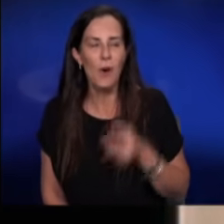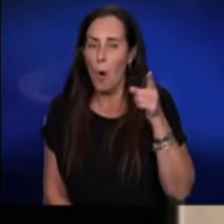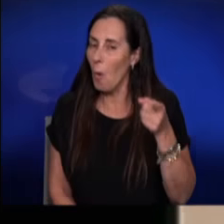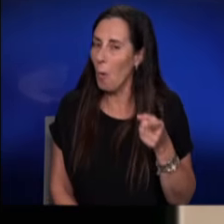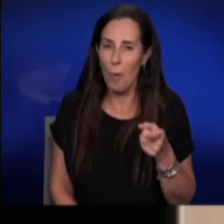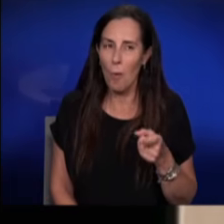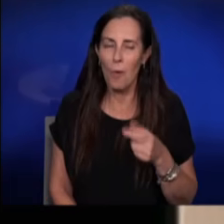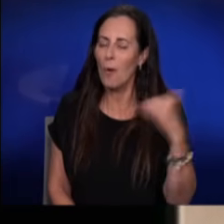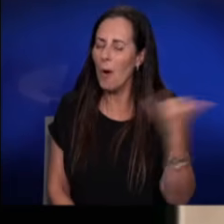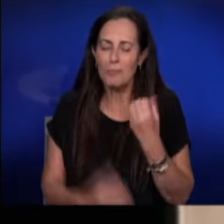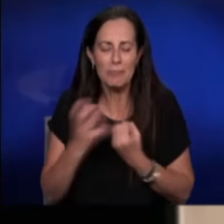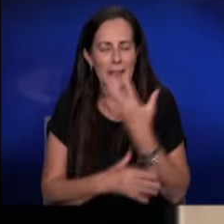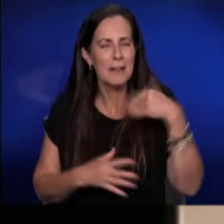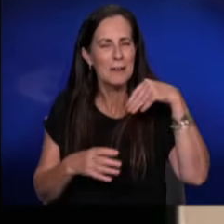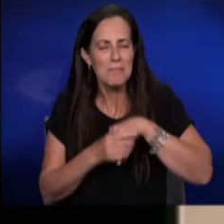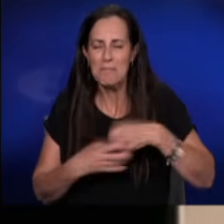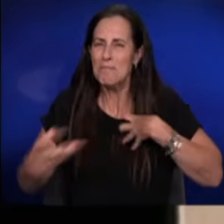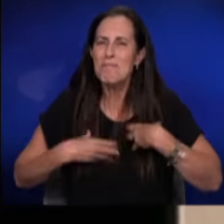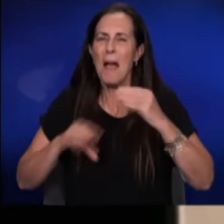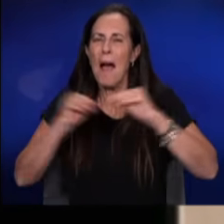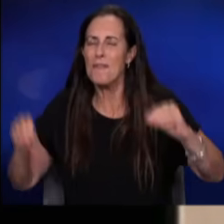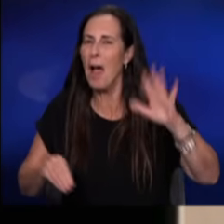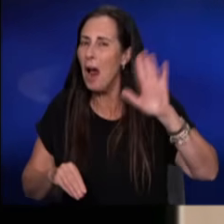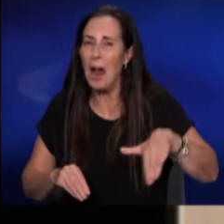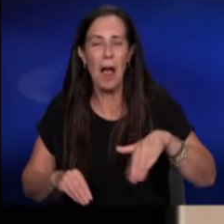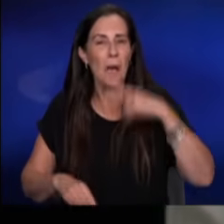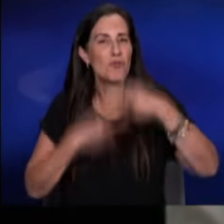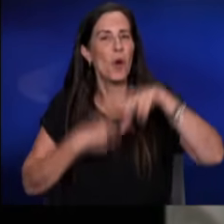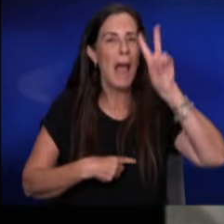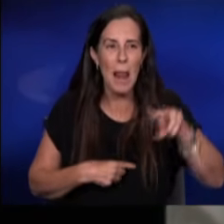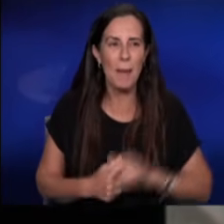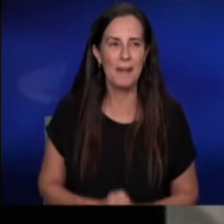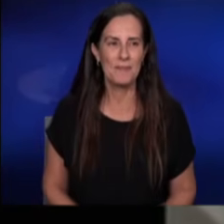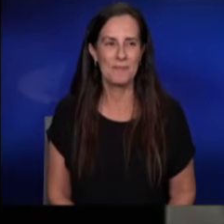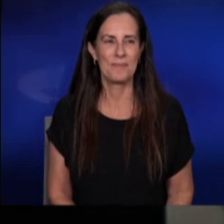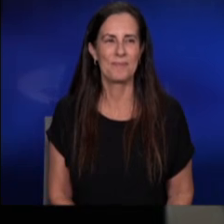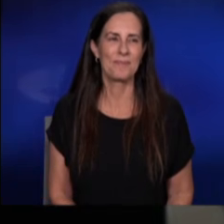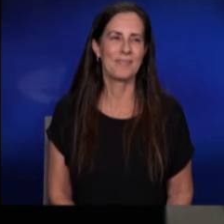הפסיק ליצור והמשיך לשחק, להפיק ולביים גם לאורך שנות ה-2000.